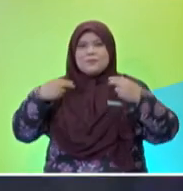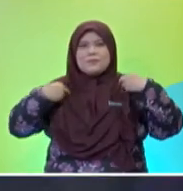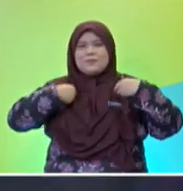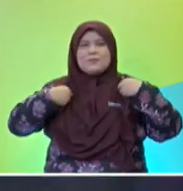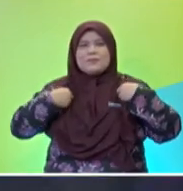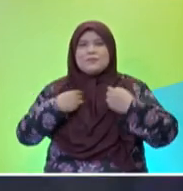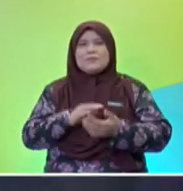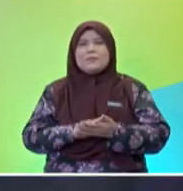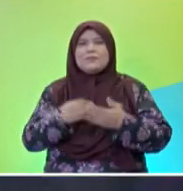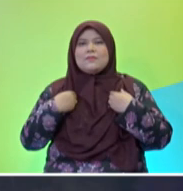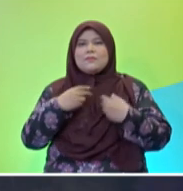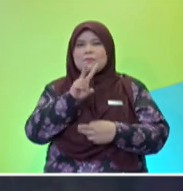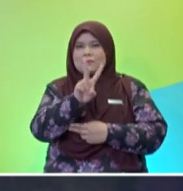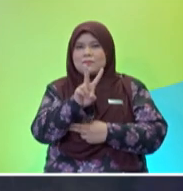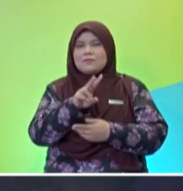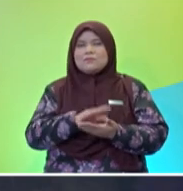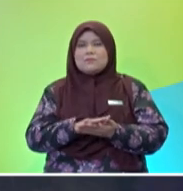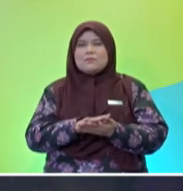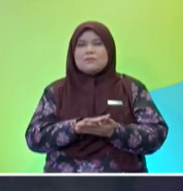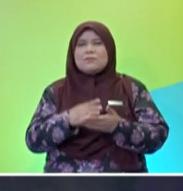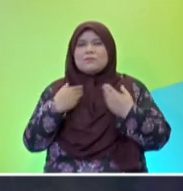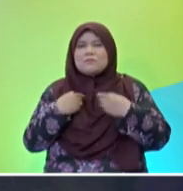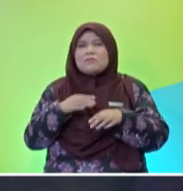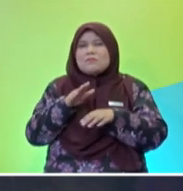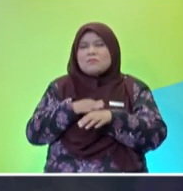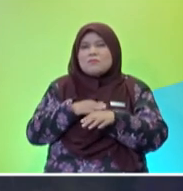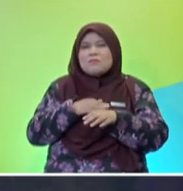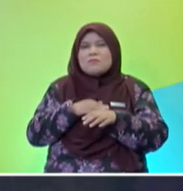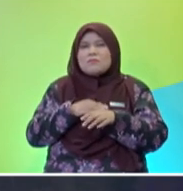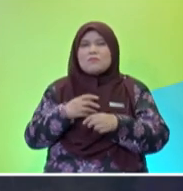sama ada di China ataupun dia